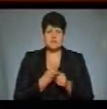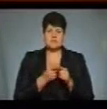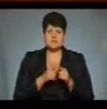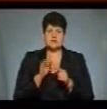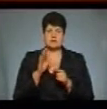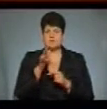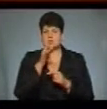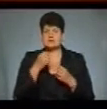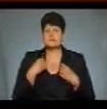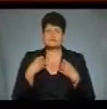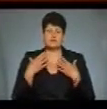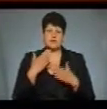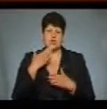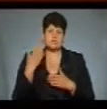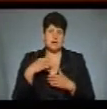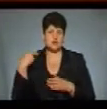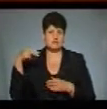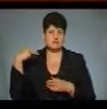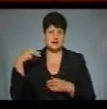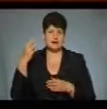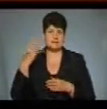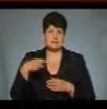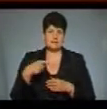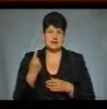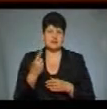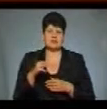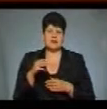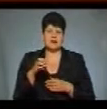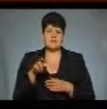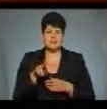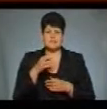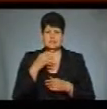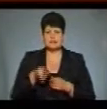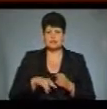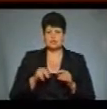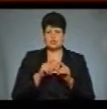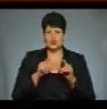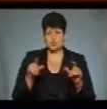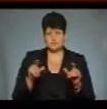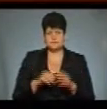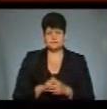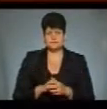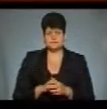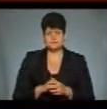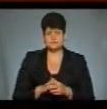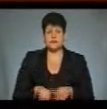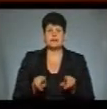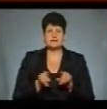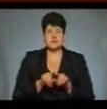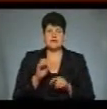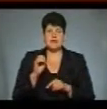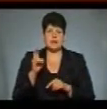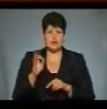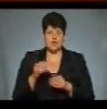під час святкування останнього дзвінка 31 травня, повідомила директорка школи Руслана Петрукушин. Також до